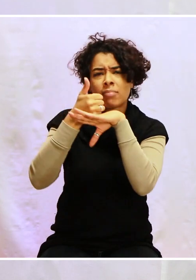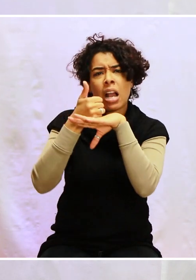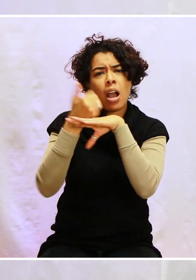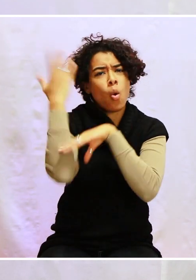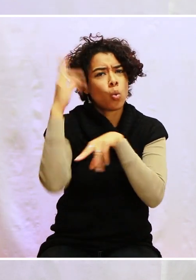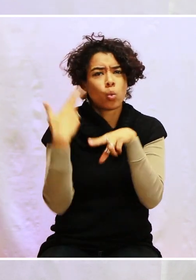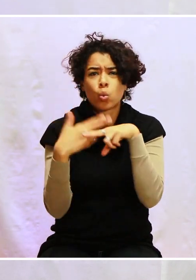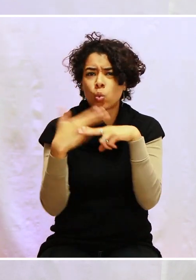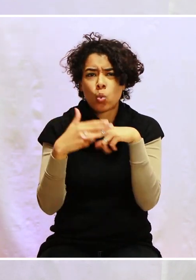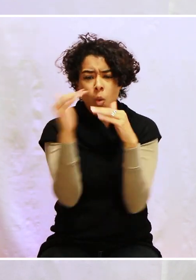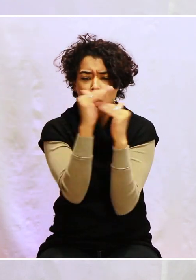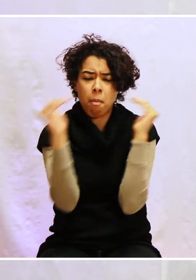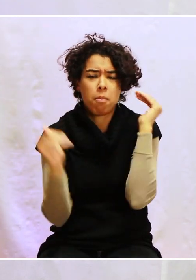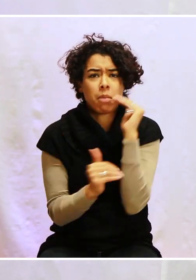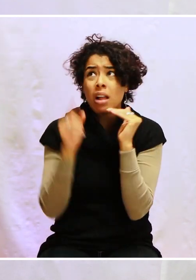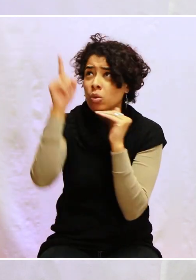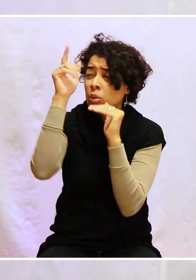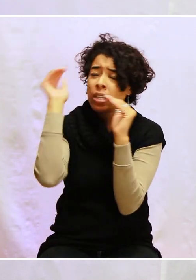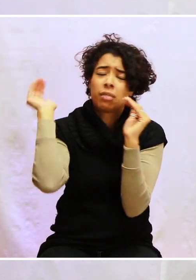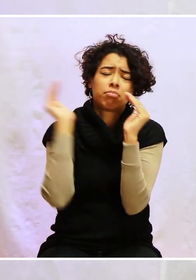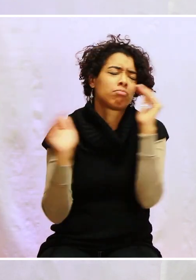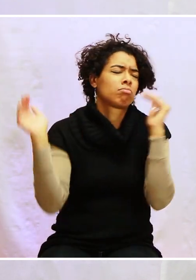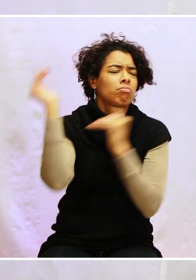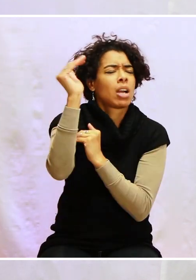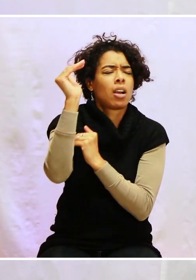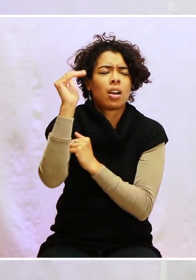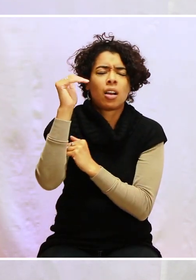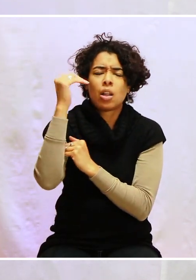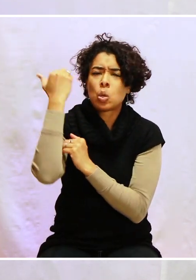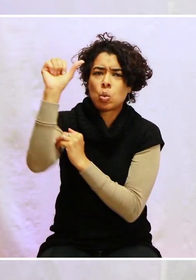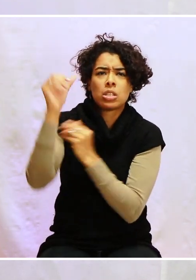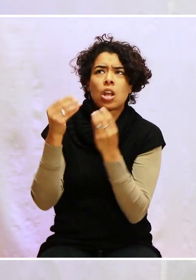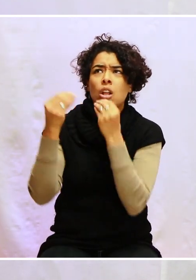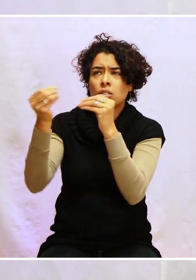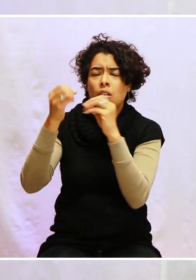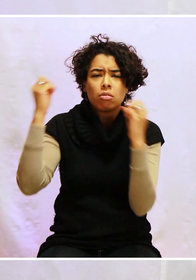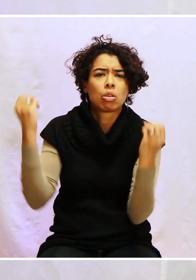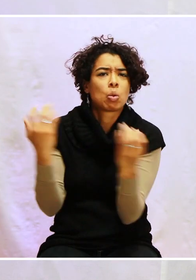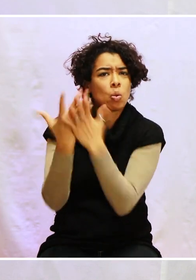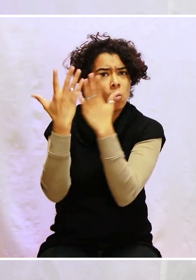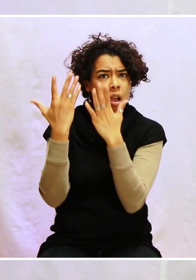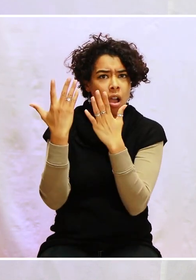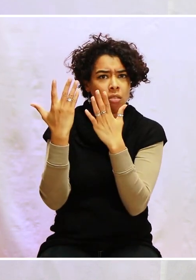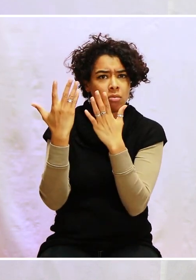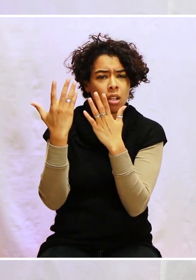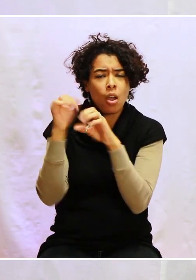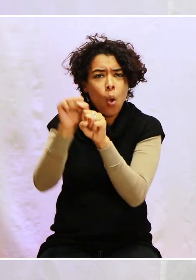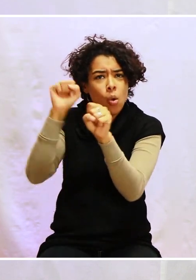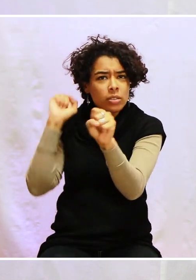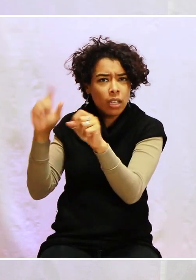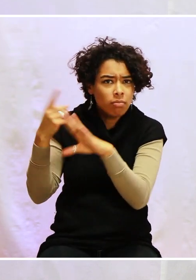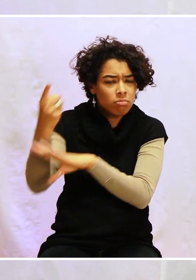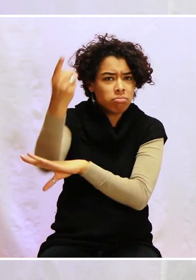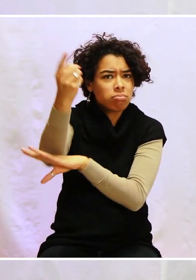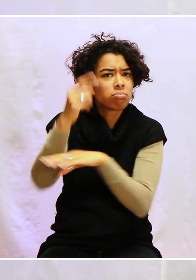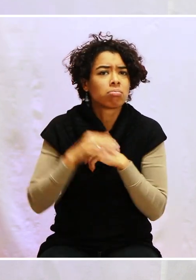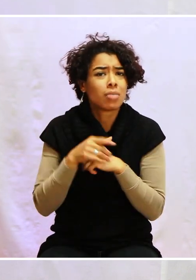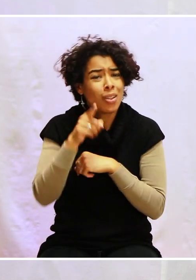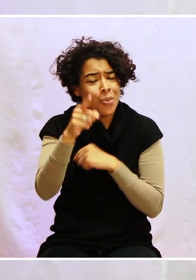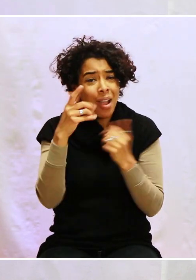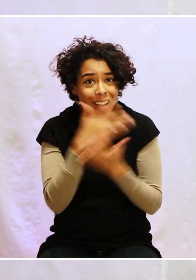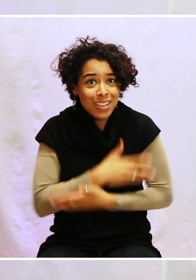terre. À lui seul soit la gloire au siècle des siècles. Réjouis-toi, parce qu'aujourd'hui tu es un enfant de